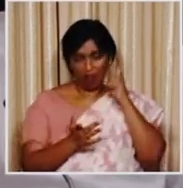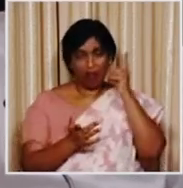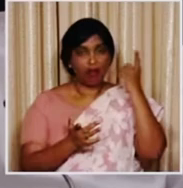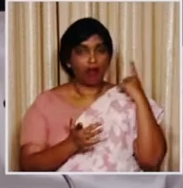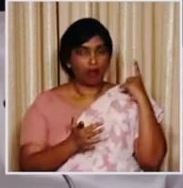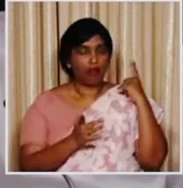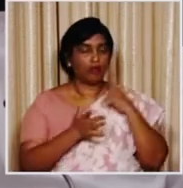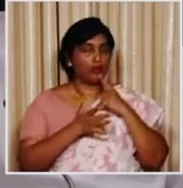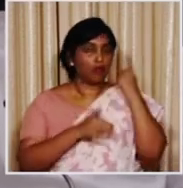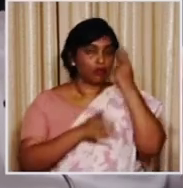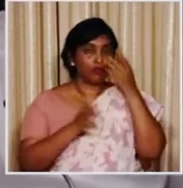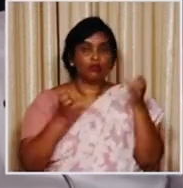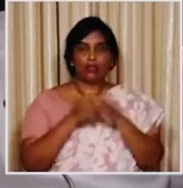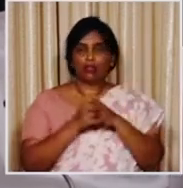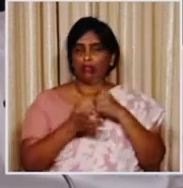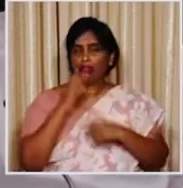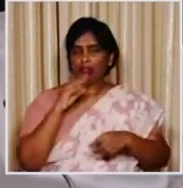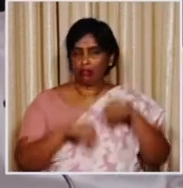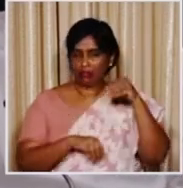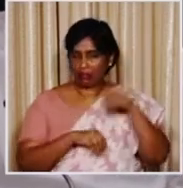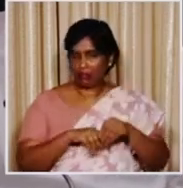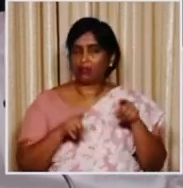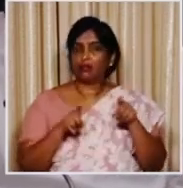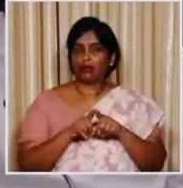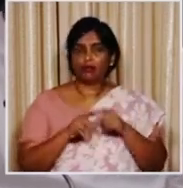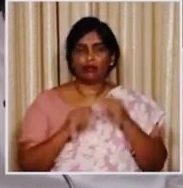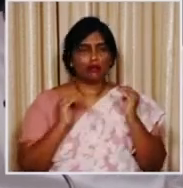බුද්ධ්‍යංශ දේශපාලනීකරණය. ඒ වගේම